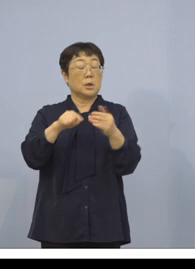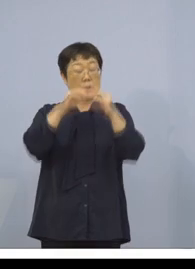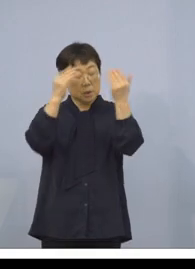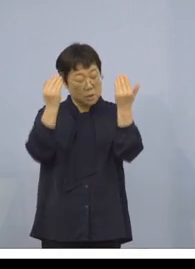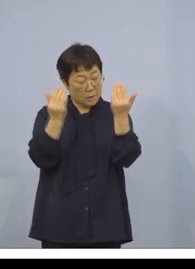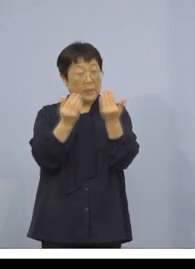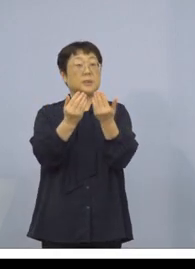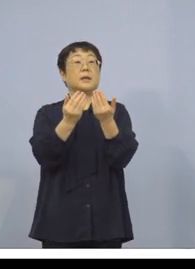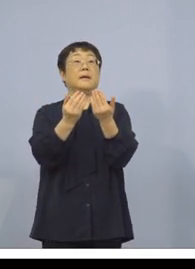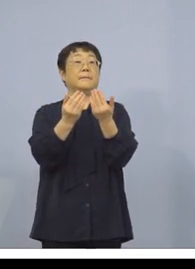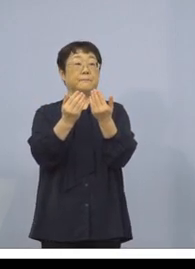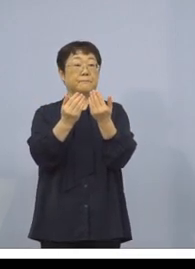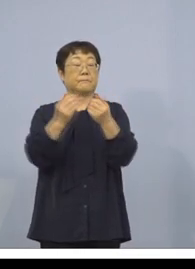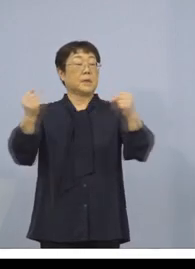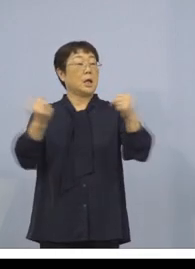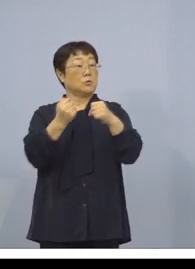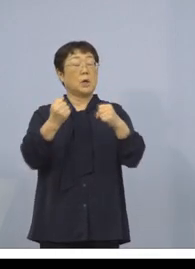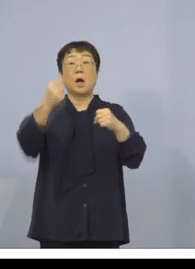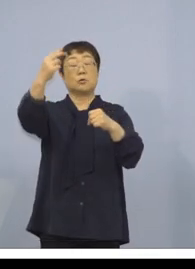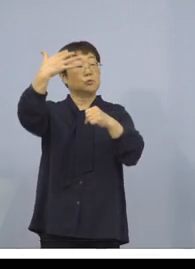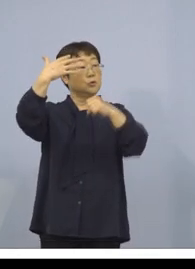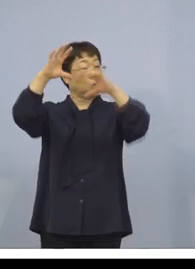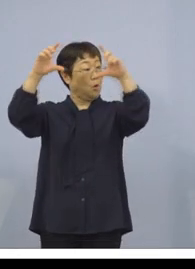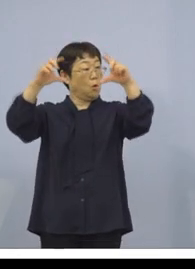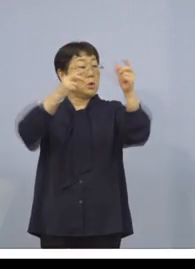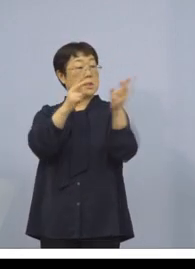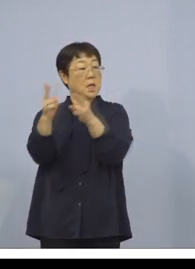な、体育館の空調整備で